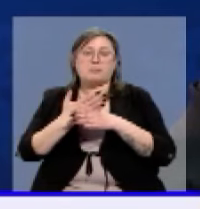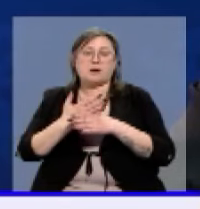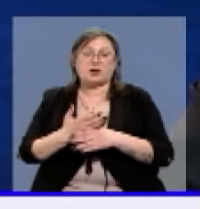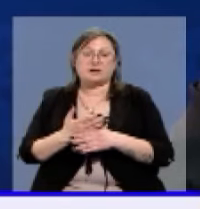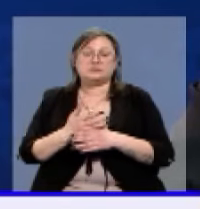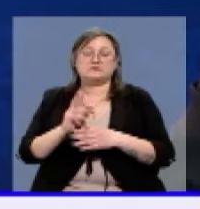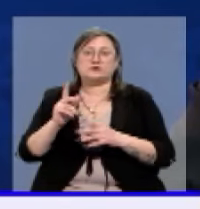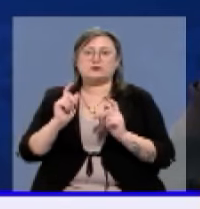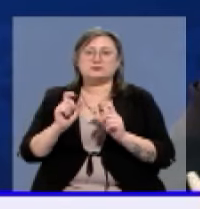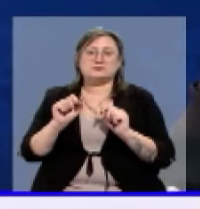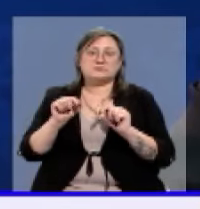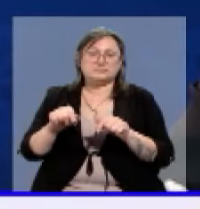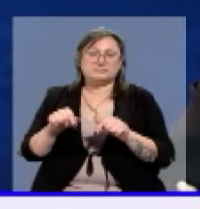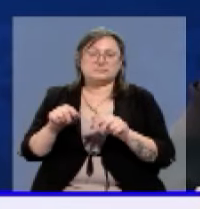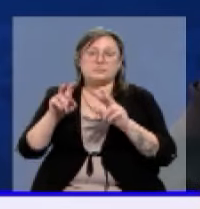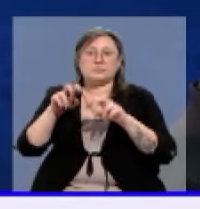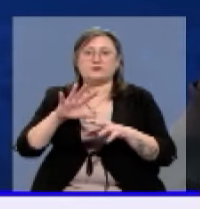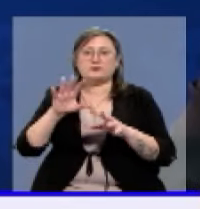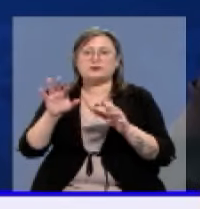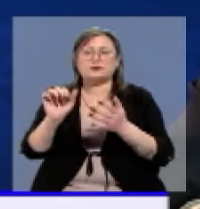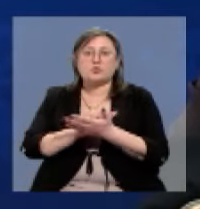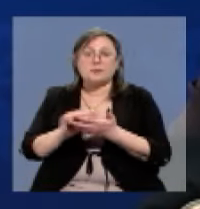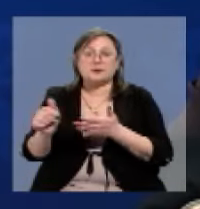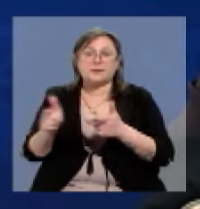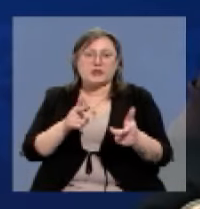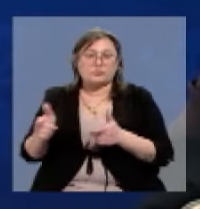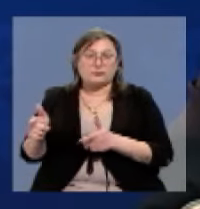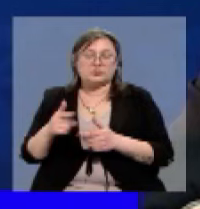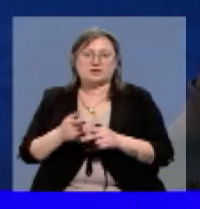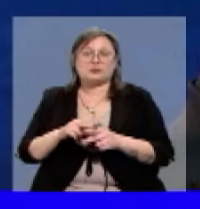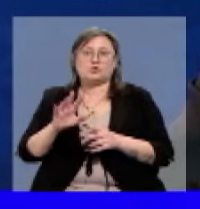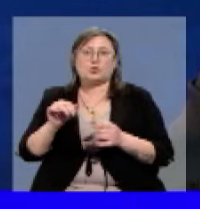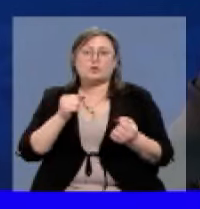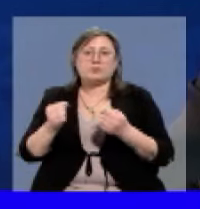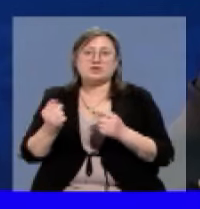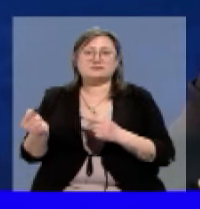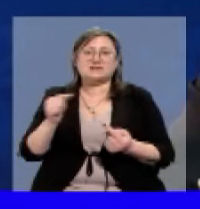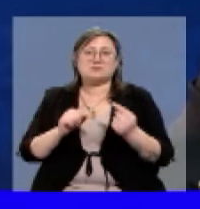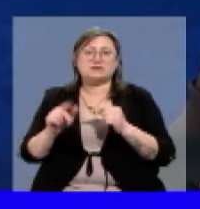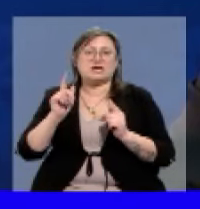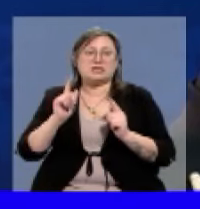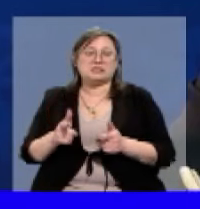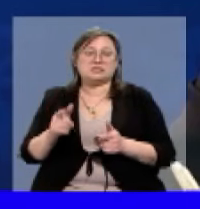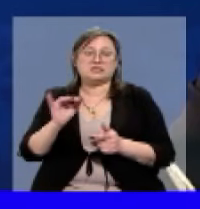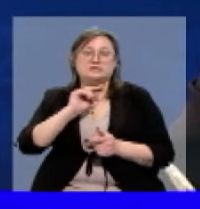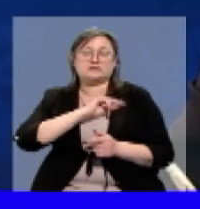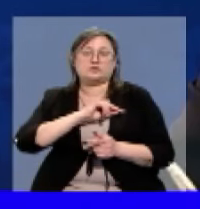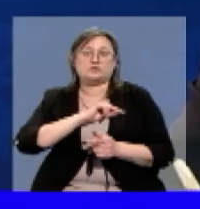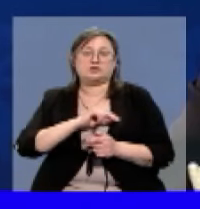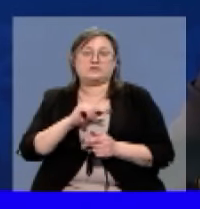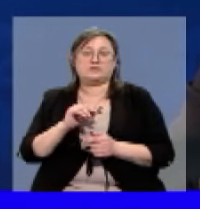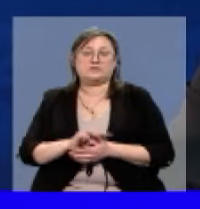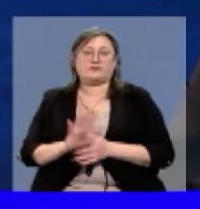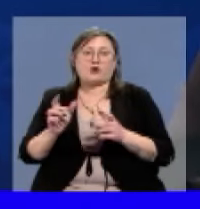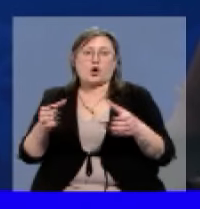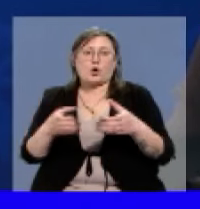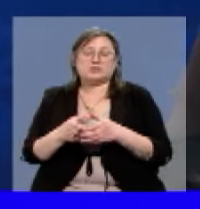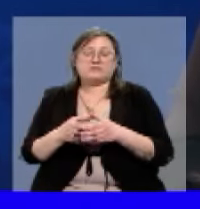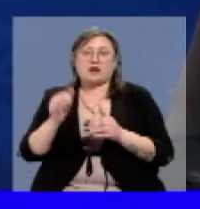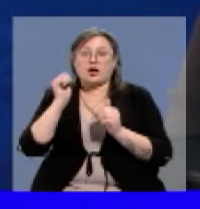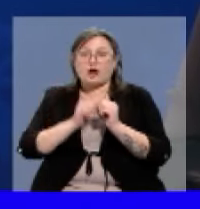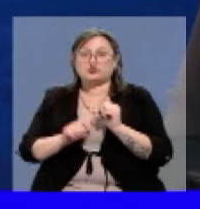қалыптастыруға көмектесетін болады. Бұл өзара келісімді және ұжымдағы ынтымақтастықты нығайтуға ықпал етеді. Сынақтан өткен әрбір